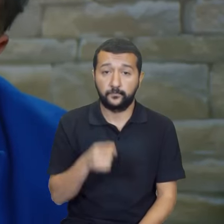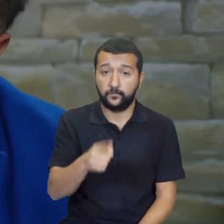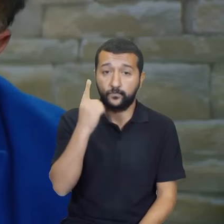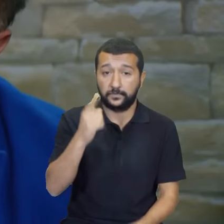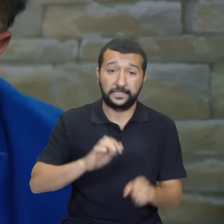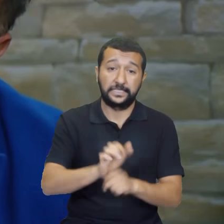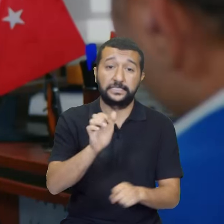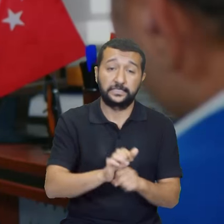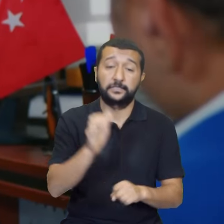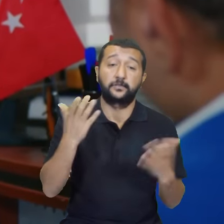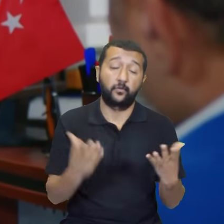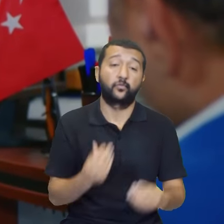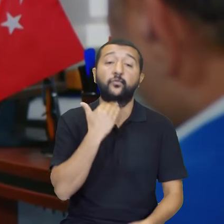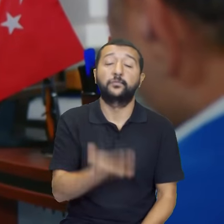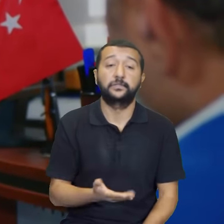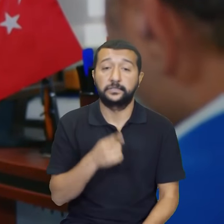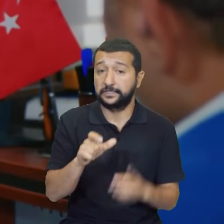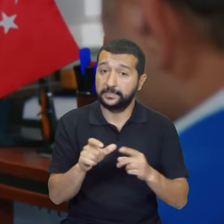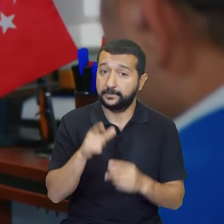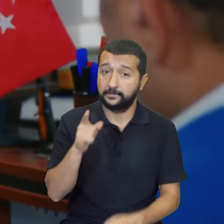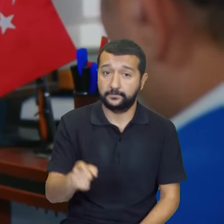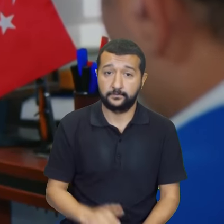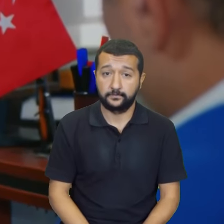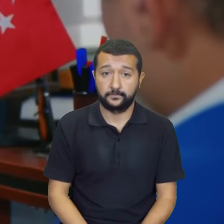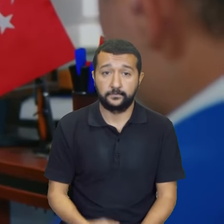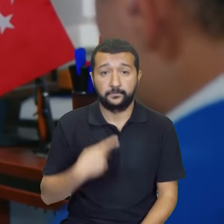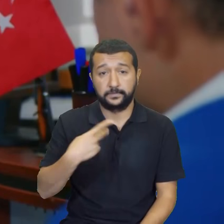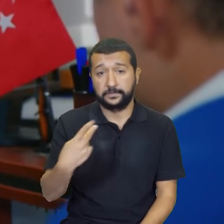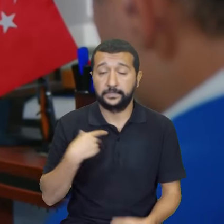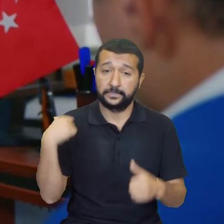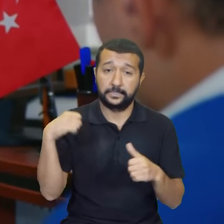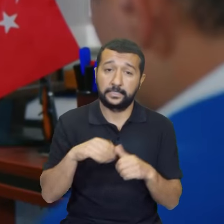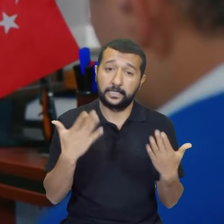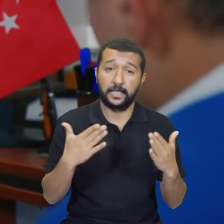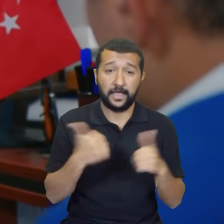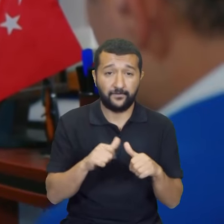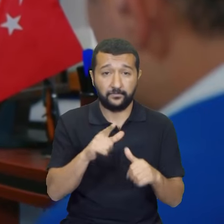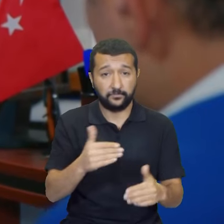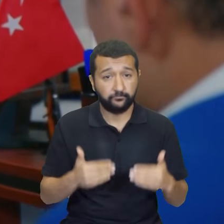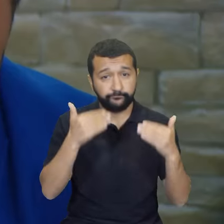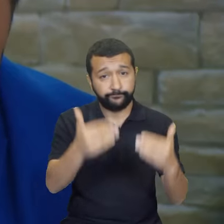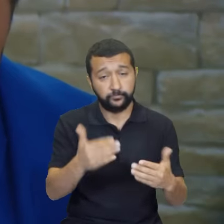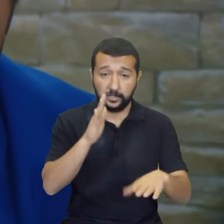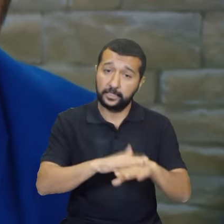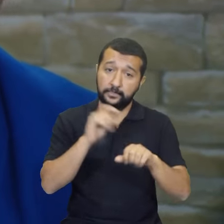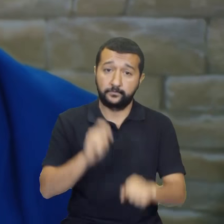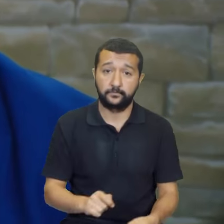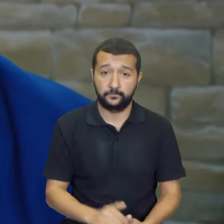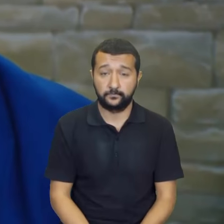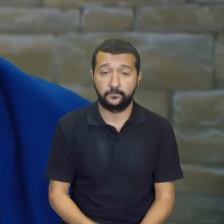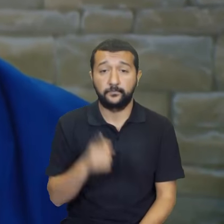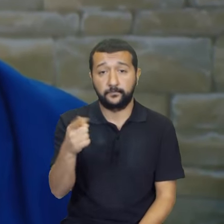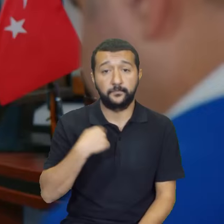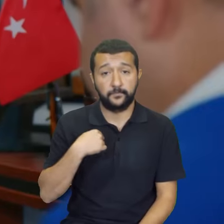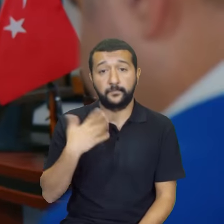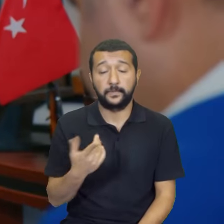bir işkence suçu. Şener, biz diyorum acaba bu evliliği biraz daha mı ertelesek?